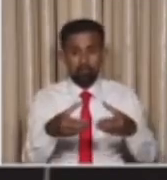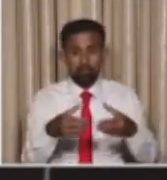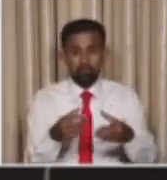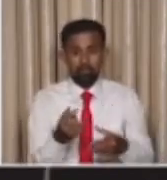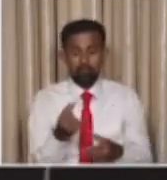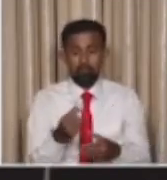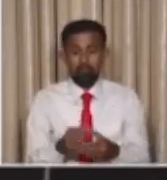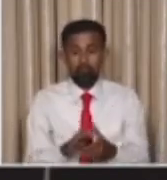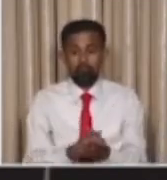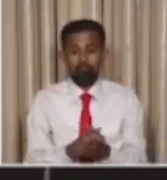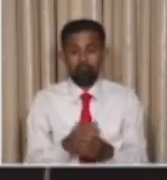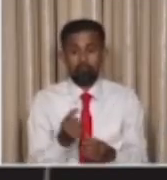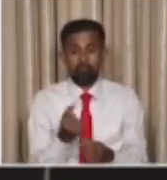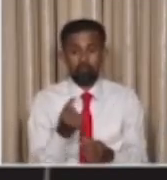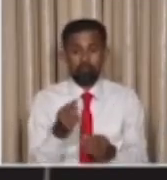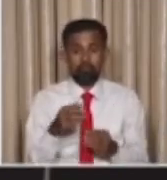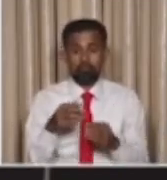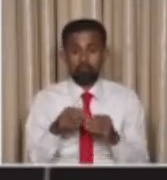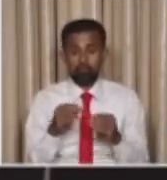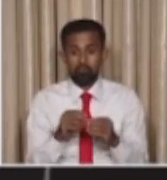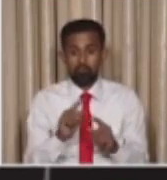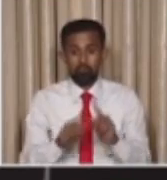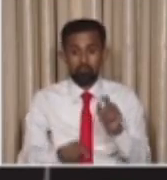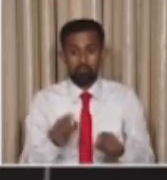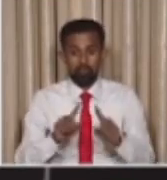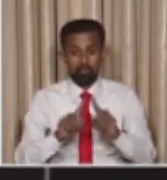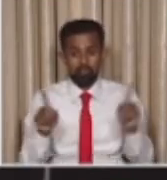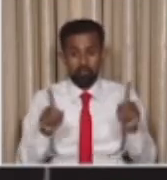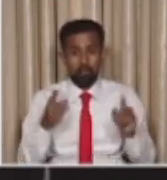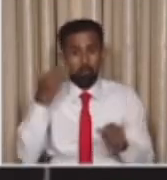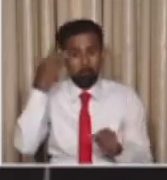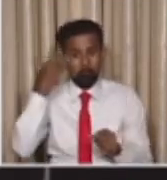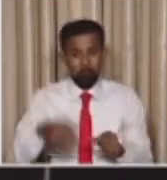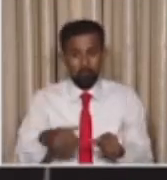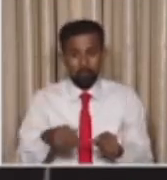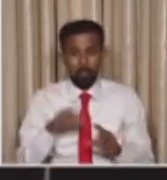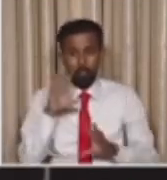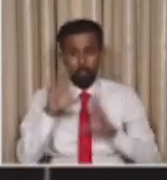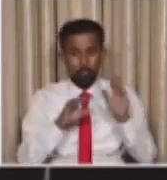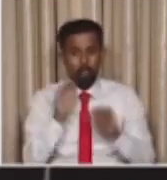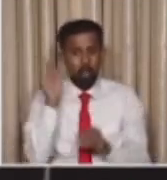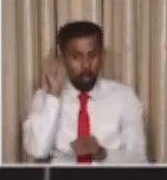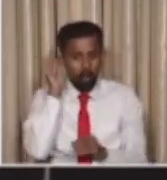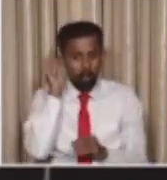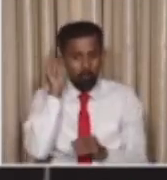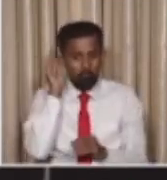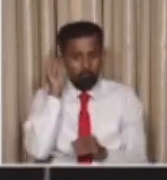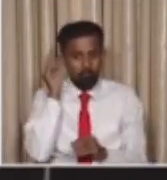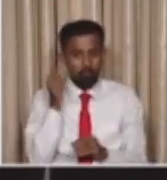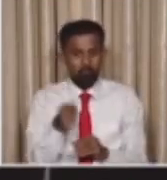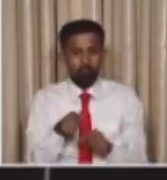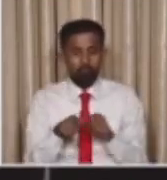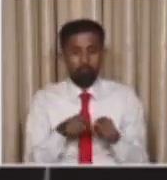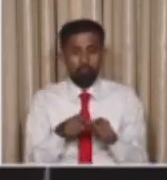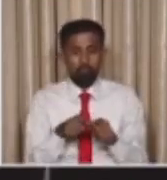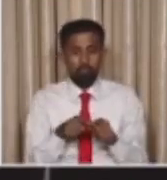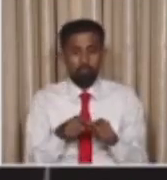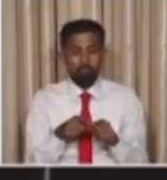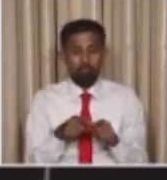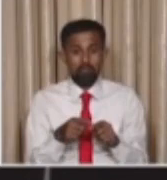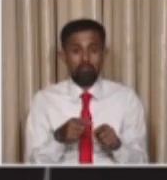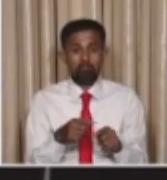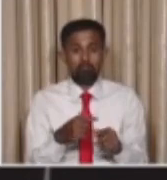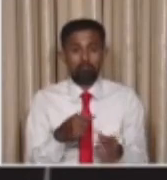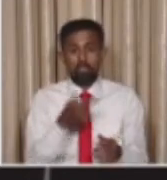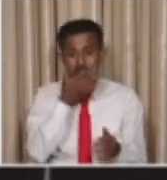එකේ ෆංගස් එකක් තිබිලා 10 දෙනෙක් මරණයට පත් වුණා කියලා අද අපිට තොරතුරු වාර්තා වෙලා තියෙනවා. ඒ වගේම ඉන්සියුලින් ගේන්න